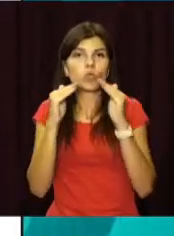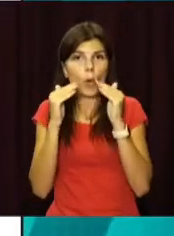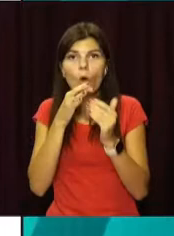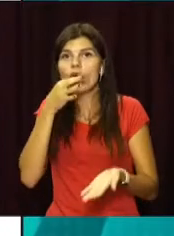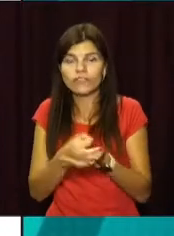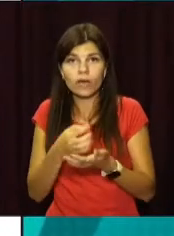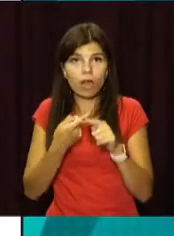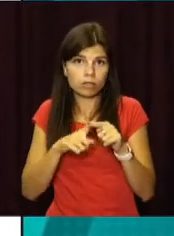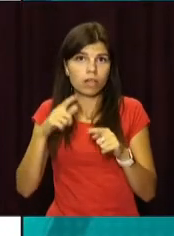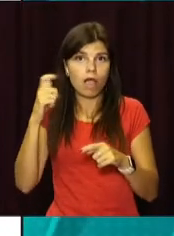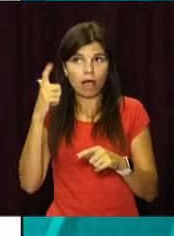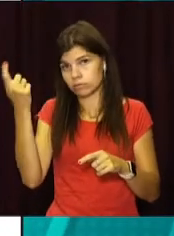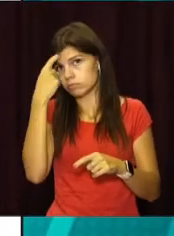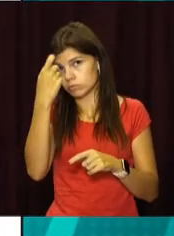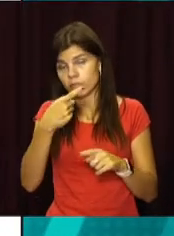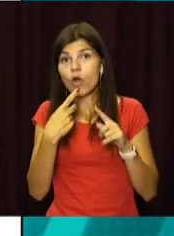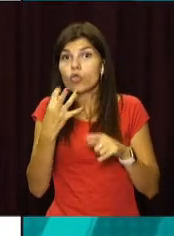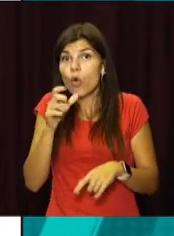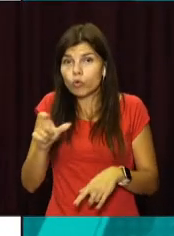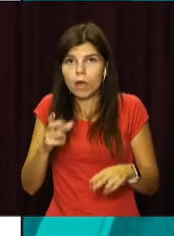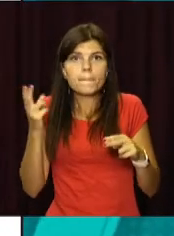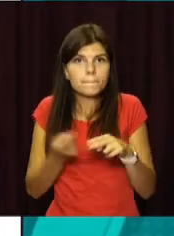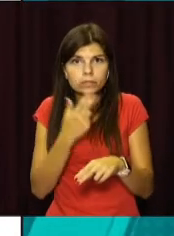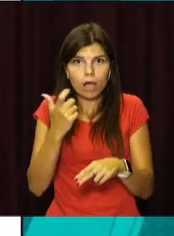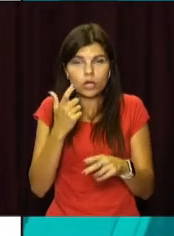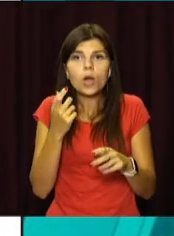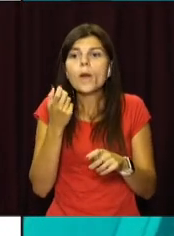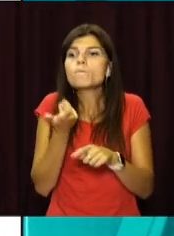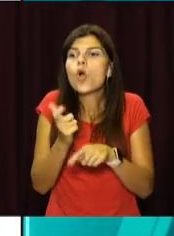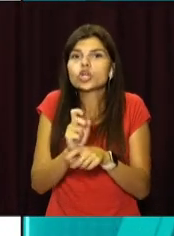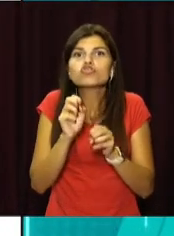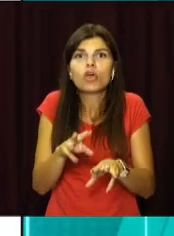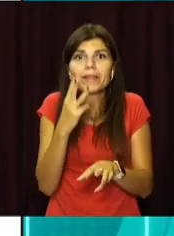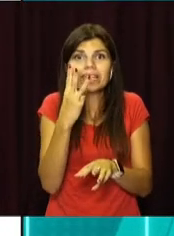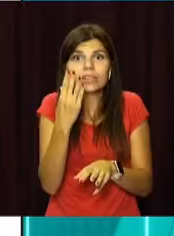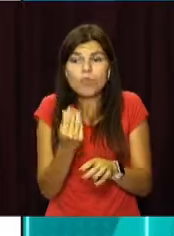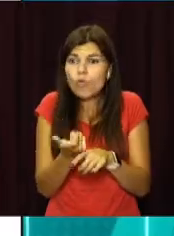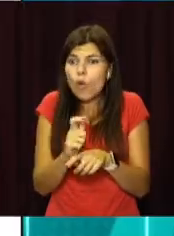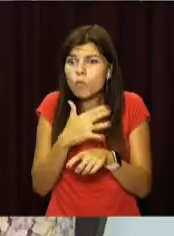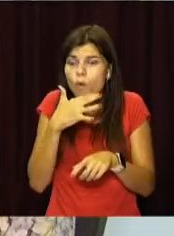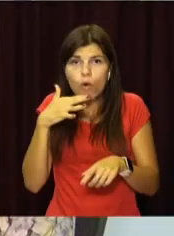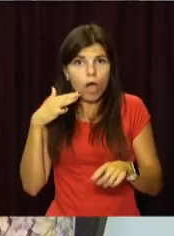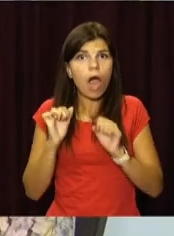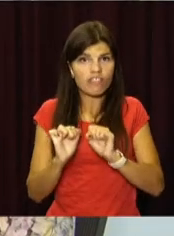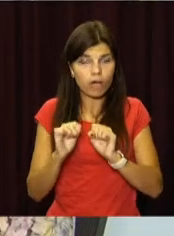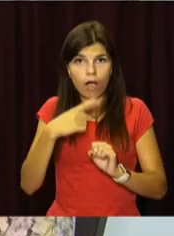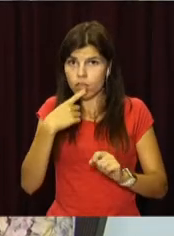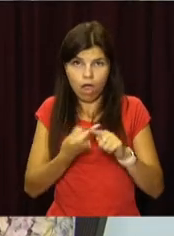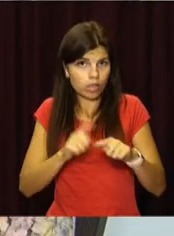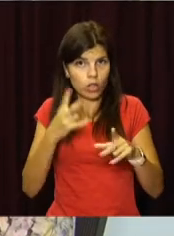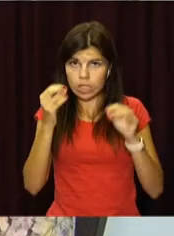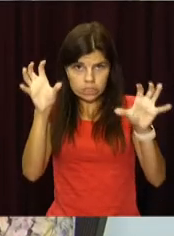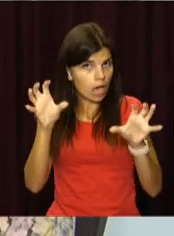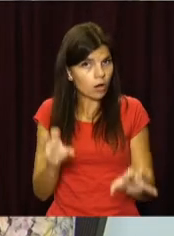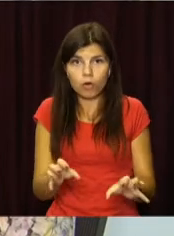відповідь Дніпрогазу. Проте залишати людей без блакитного палива більш ніж на 3 дні незаконно, стверджує дніпровський адвокат Станіслав Ліфлянчик.